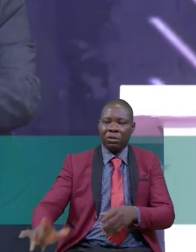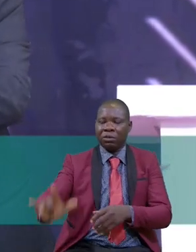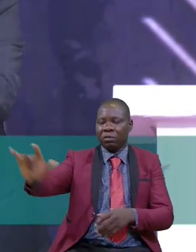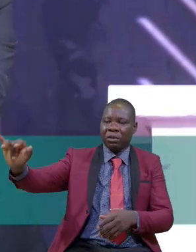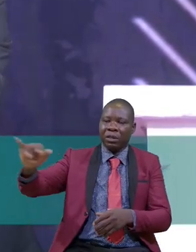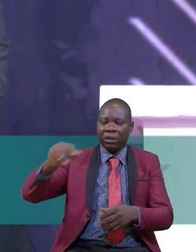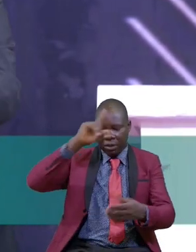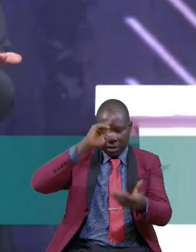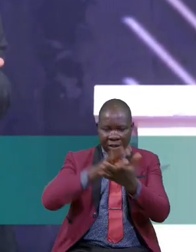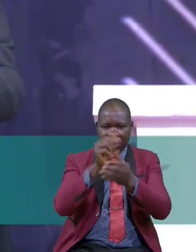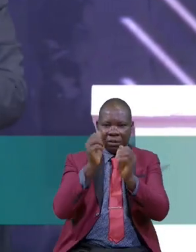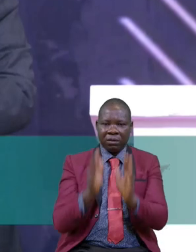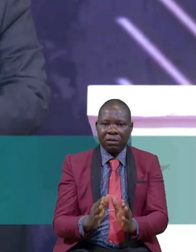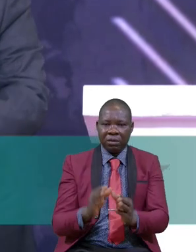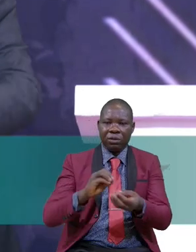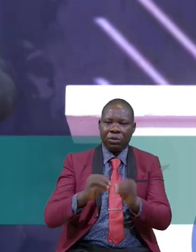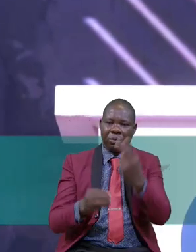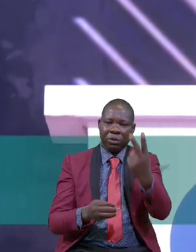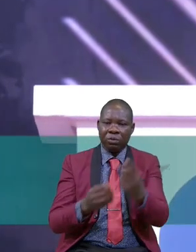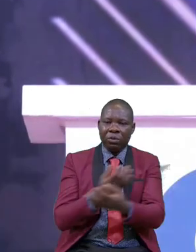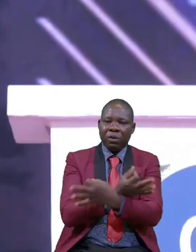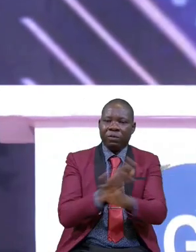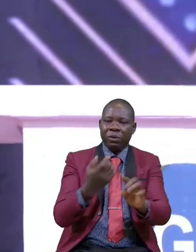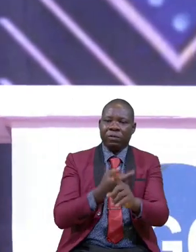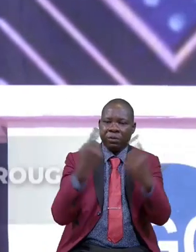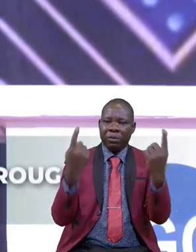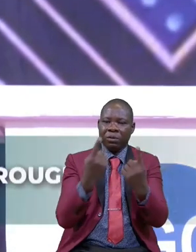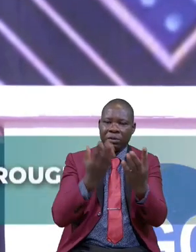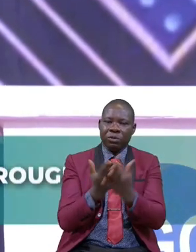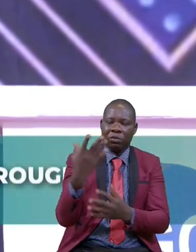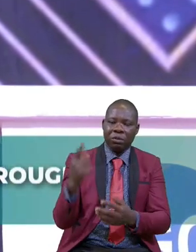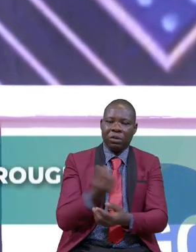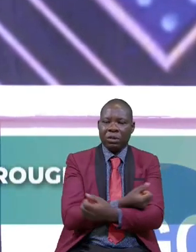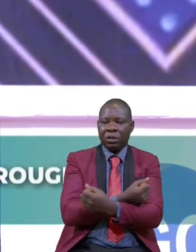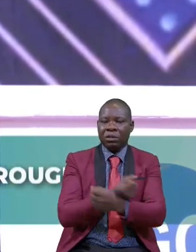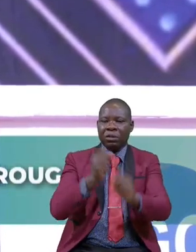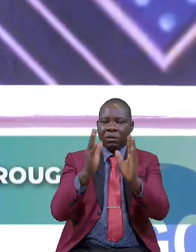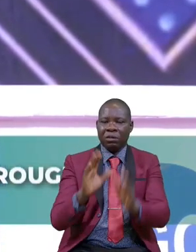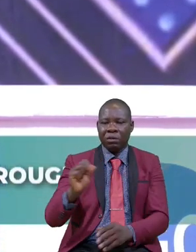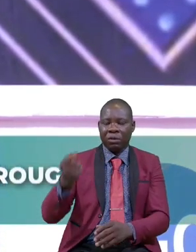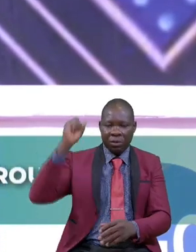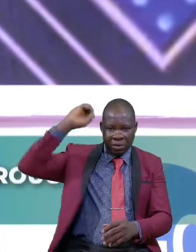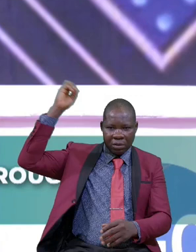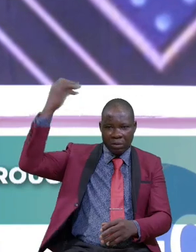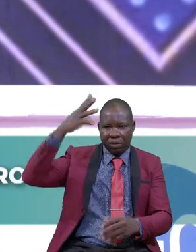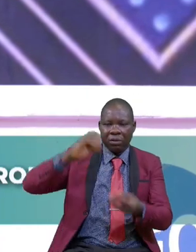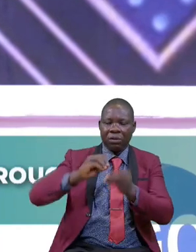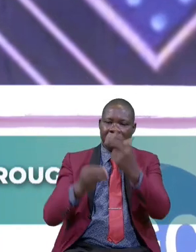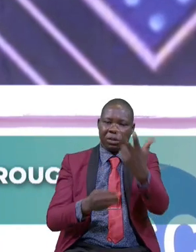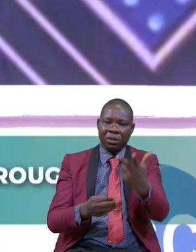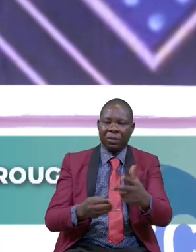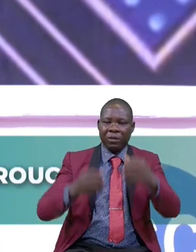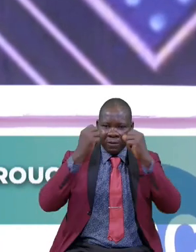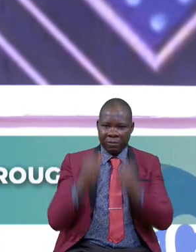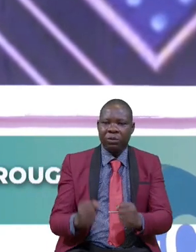la grâce du Sauveur. Troisième élément, la fortitude, la force, la puissance, le courage avec la